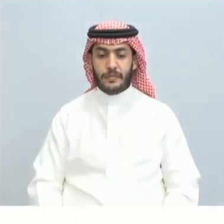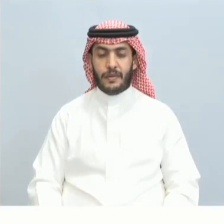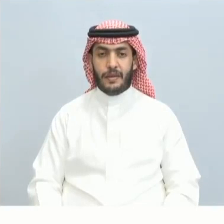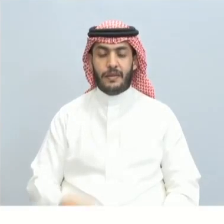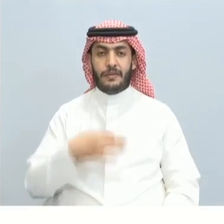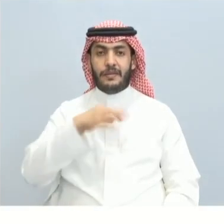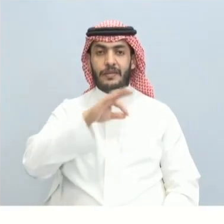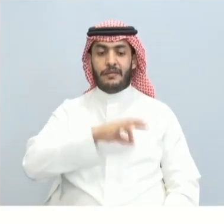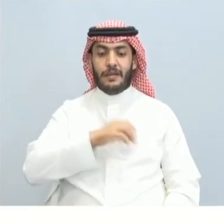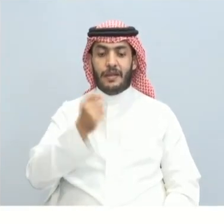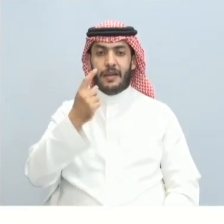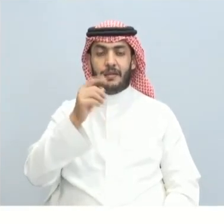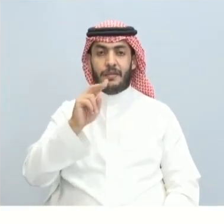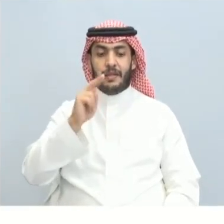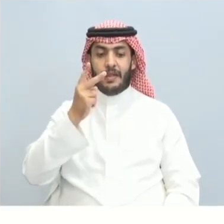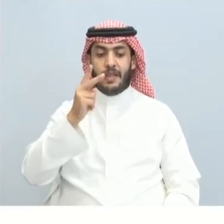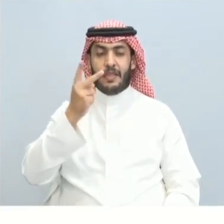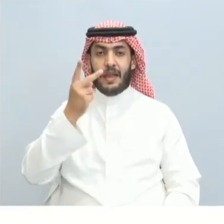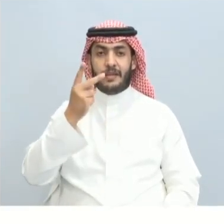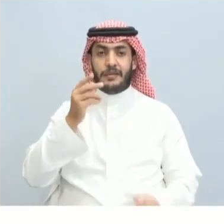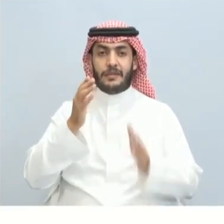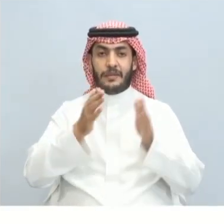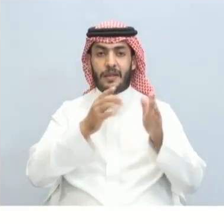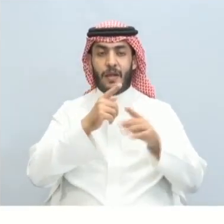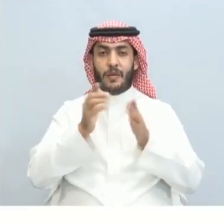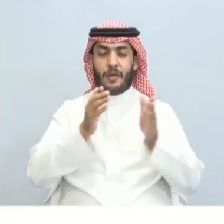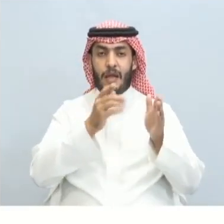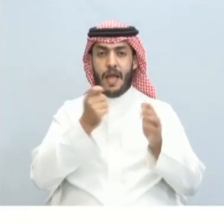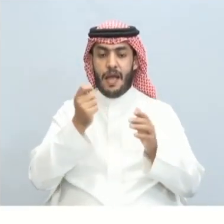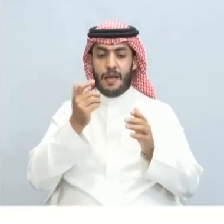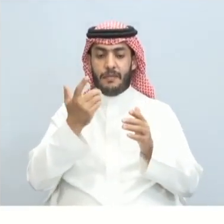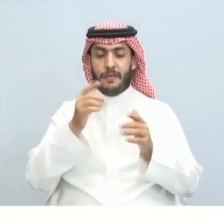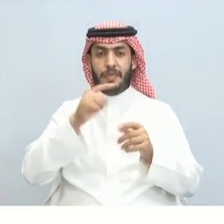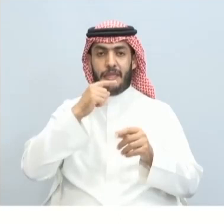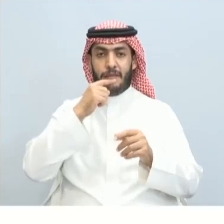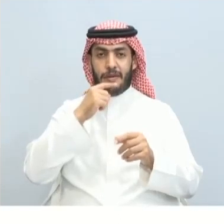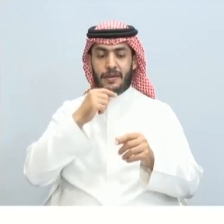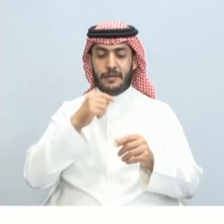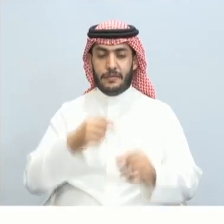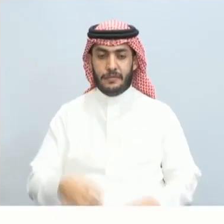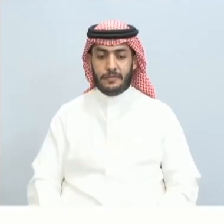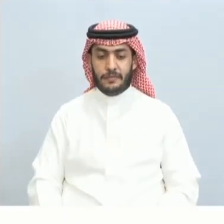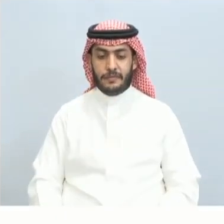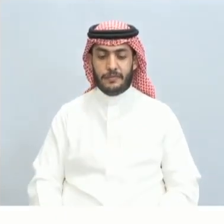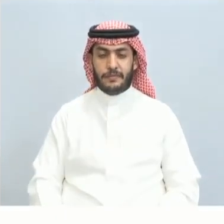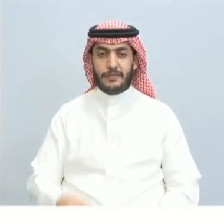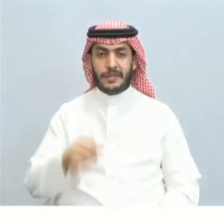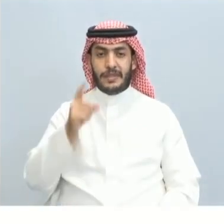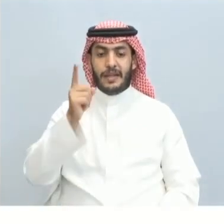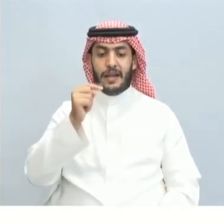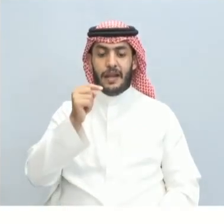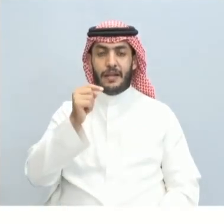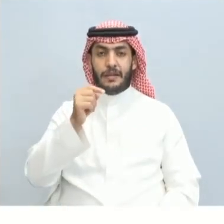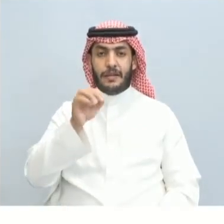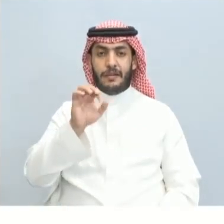اذا ما يكسبهم للريالات يساوي 12 ضرب عدد العلب من التمور ما يكسبه من